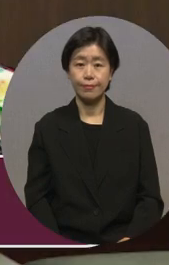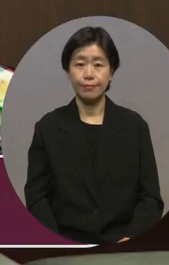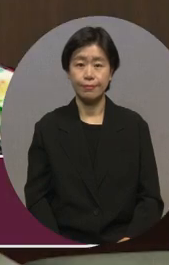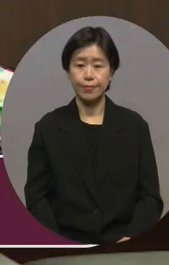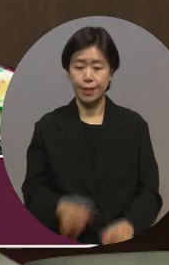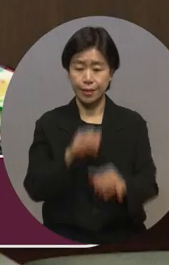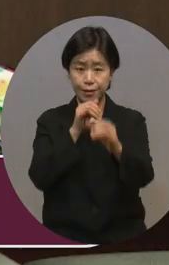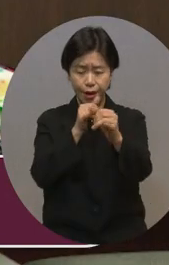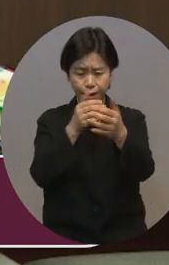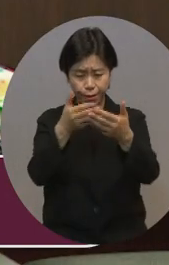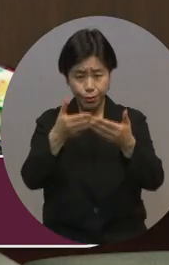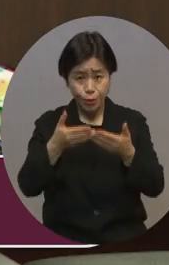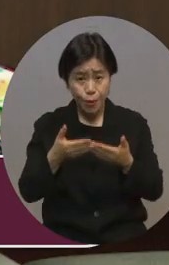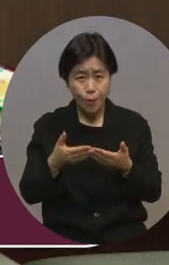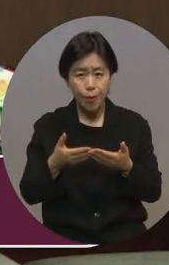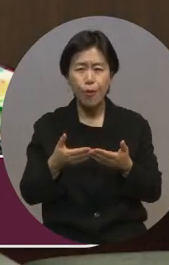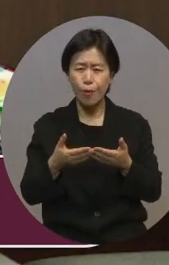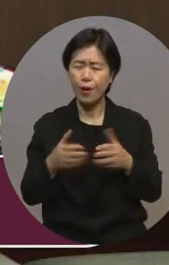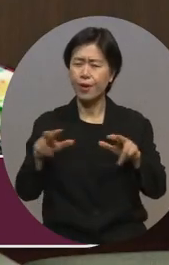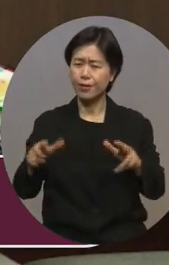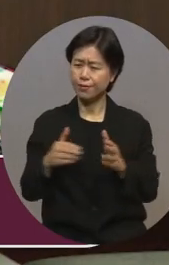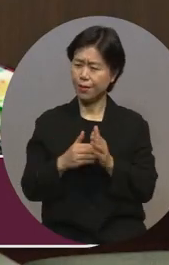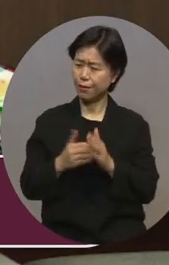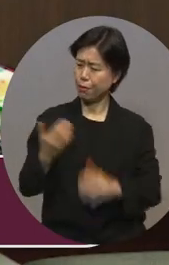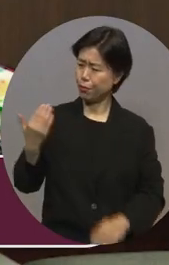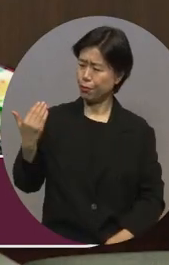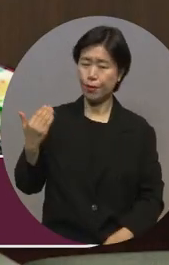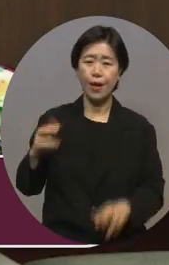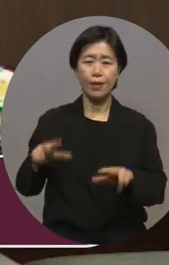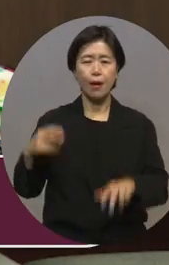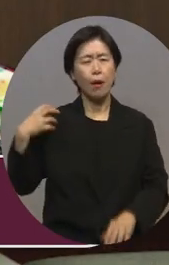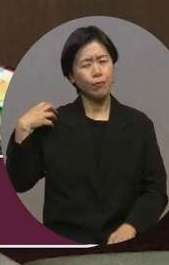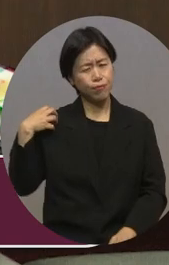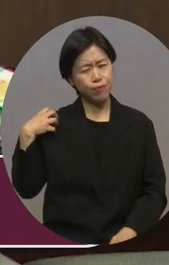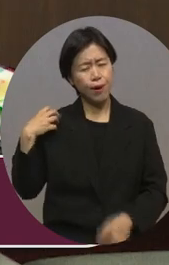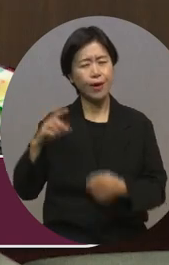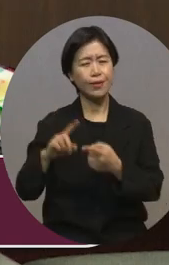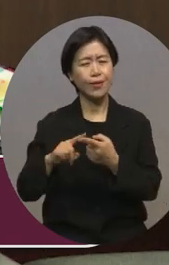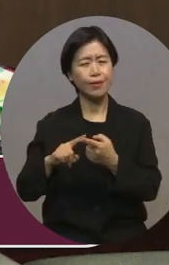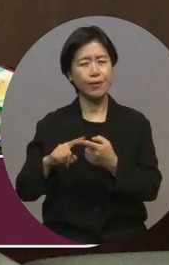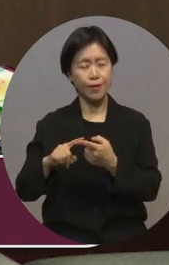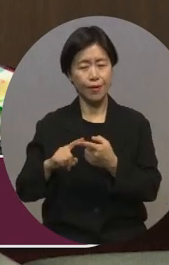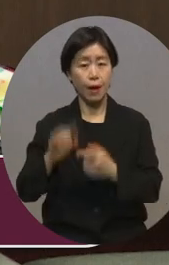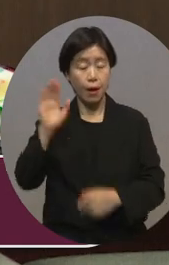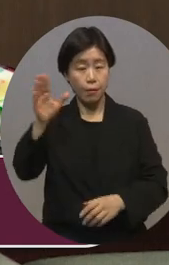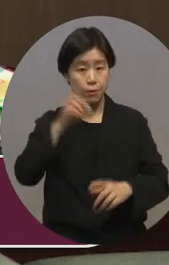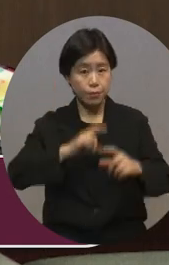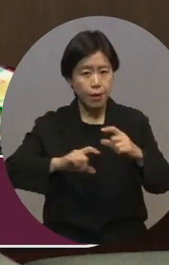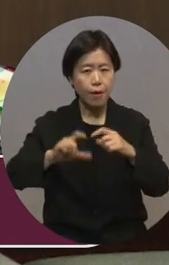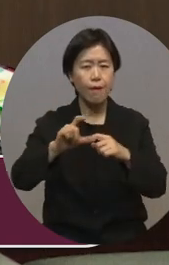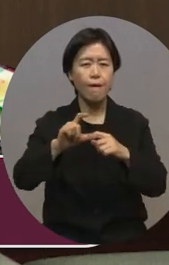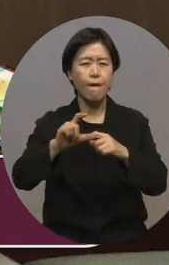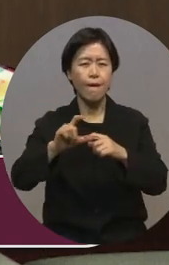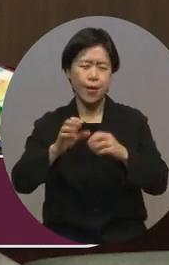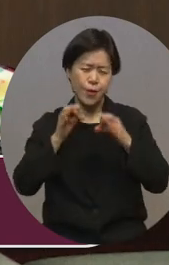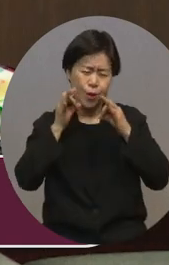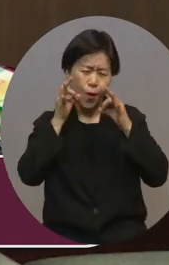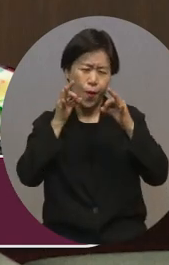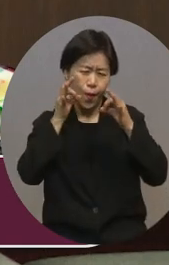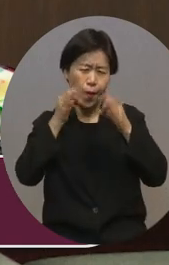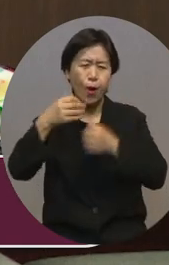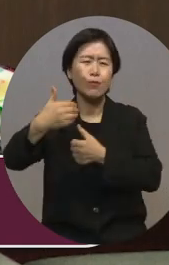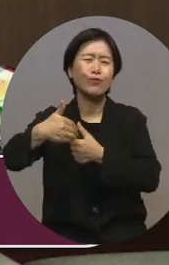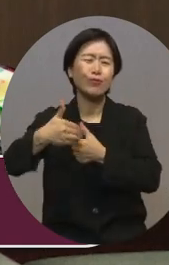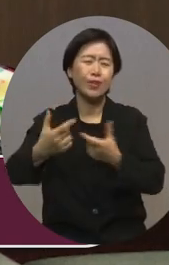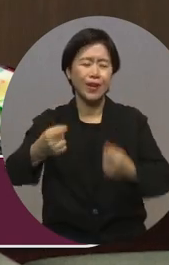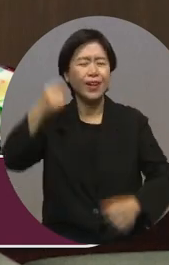이상을 주는 거는 그동안 제가 배웠던 역할에 대해서 더욱더 좀더 많이 장애인 복지를 위해서 열심히